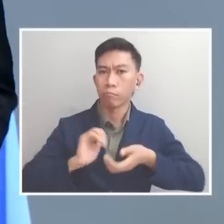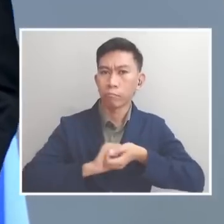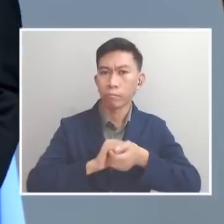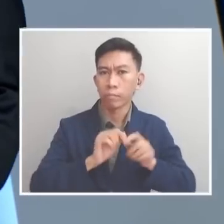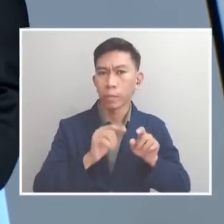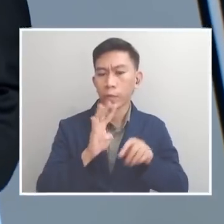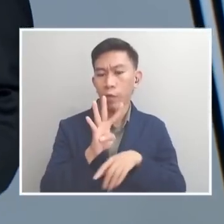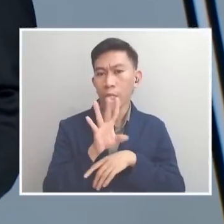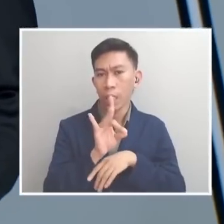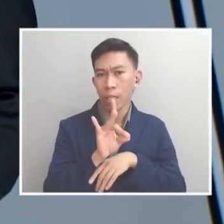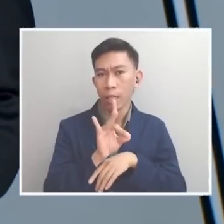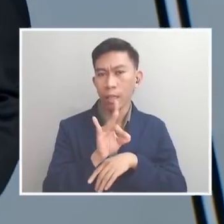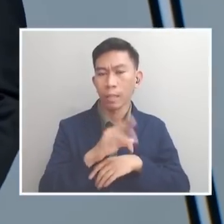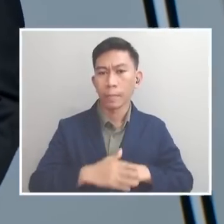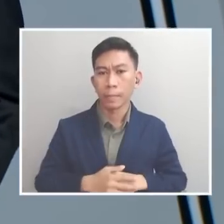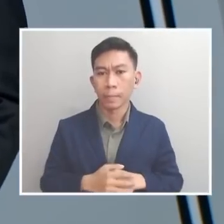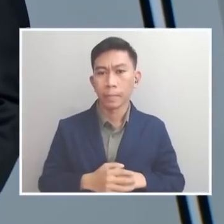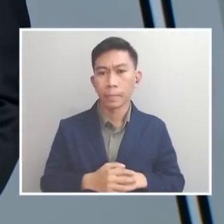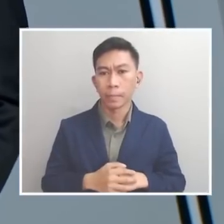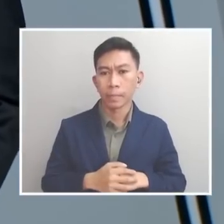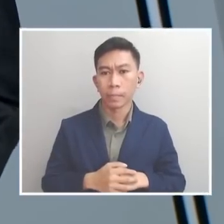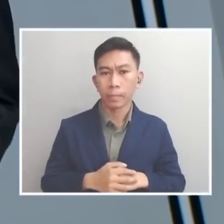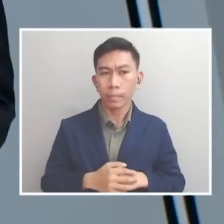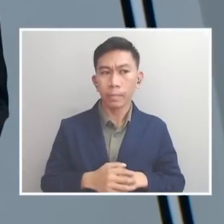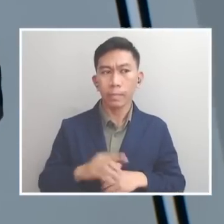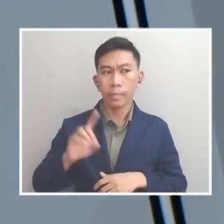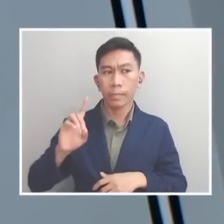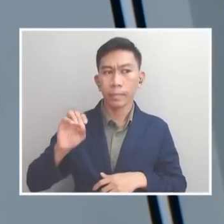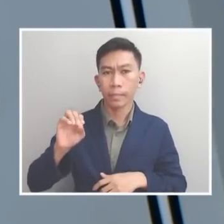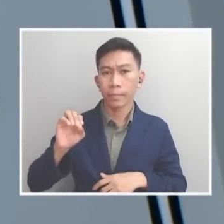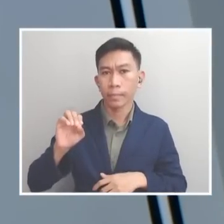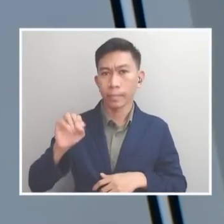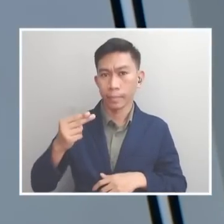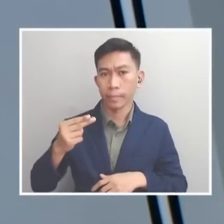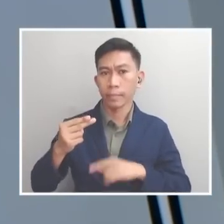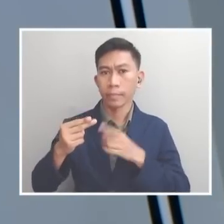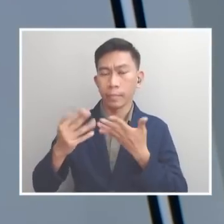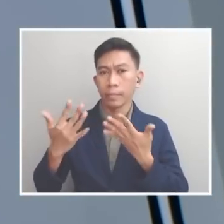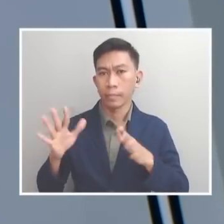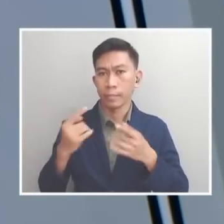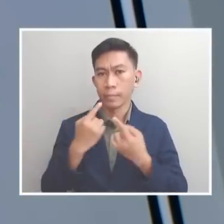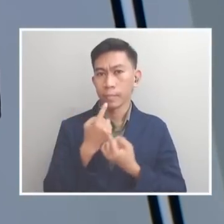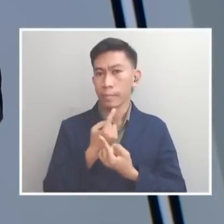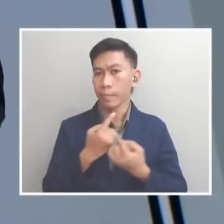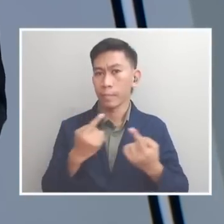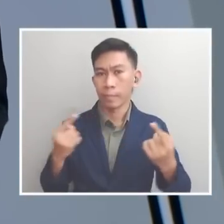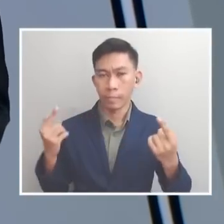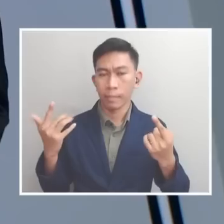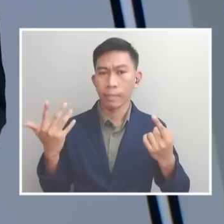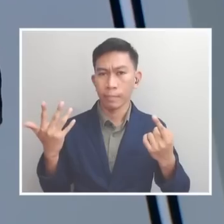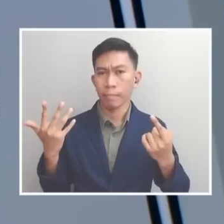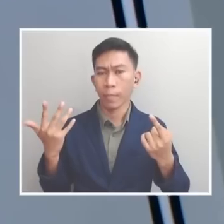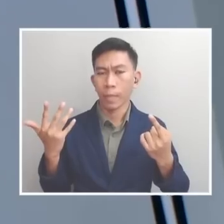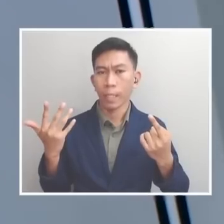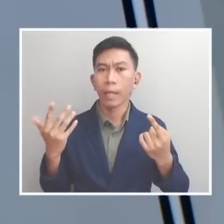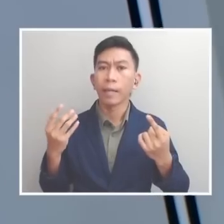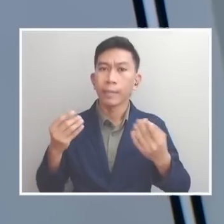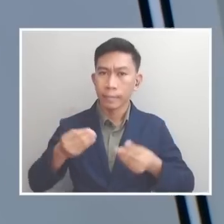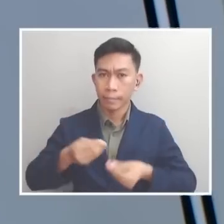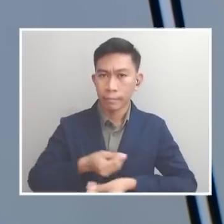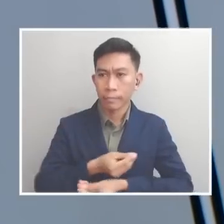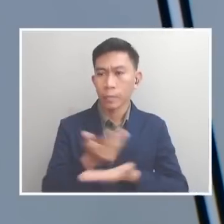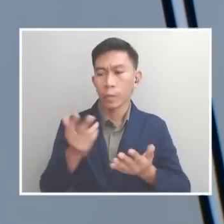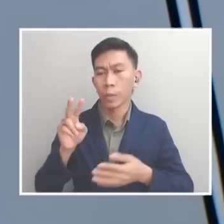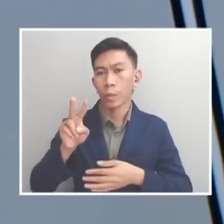48. Inalungsyo naman po ng Department of Health na naipamahagi na ang higit sa 12 billion pesos na COVID-19